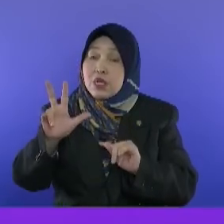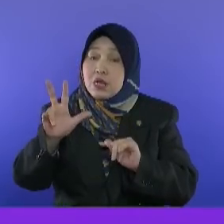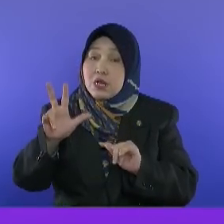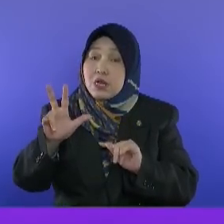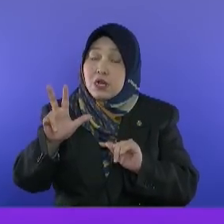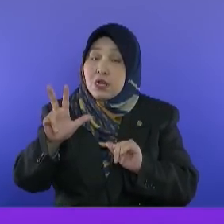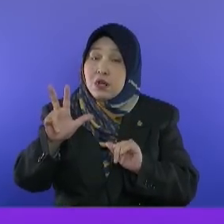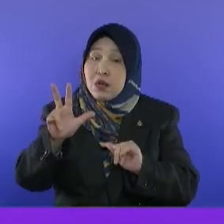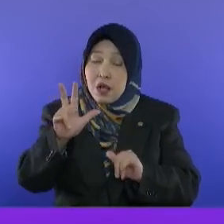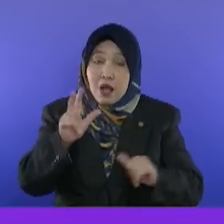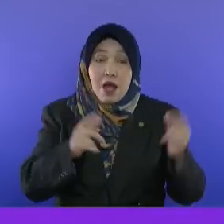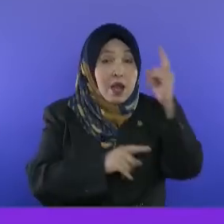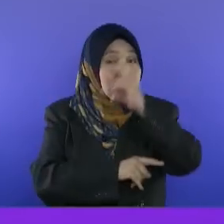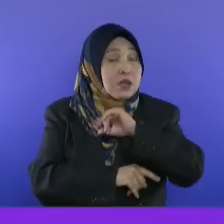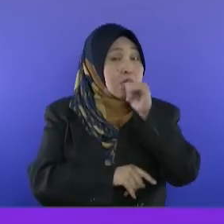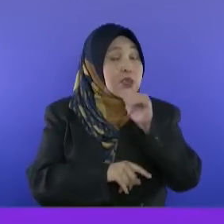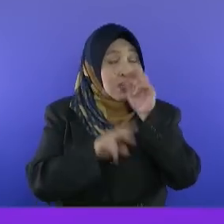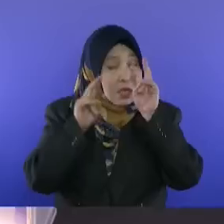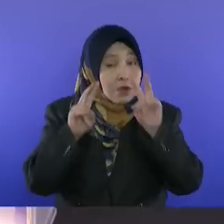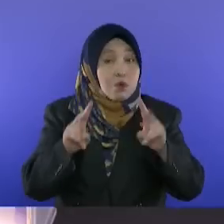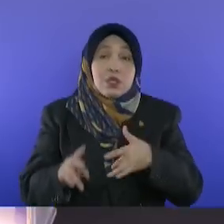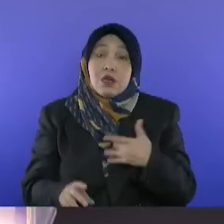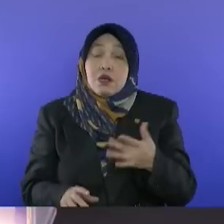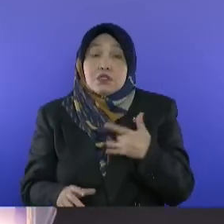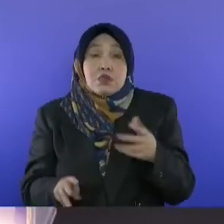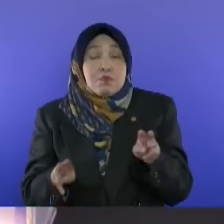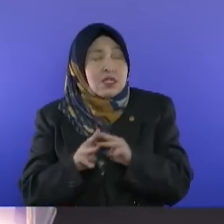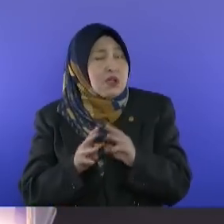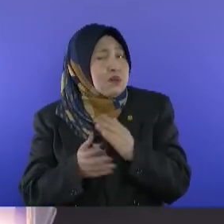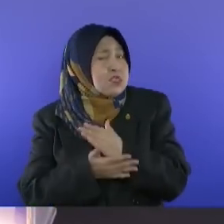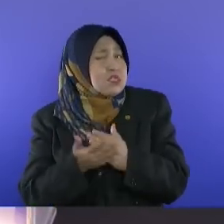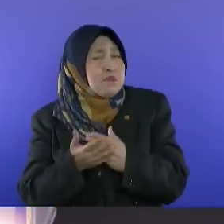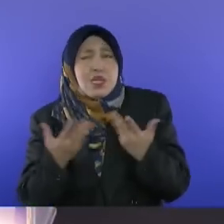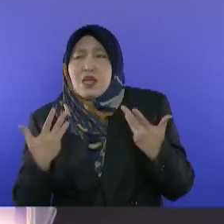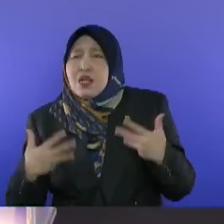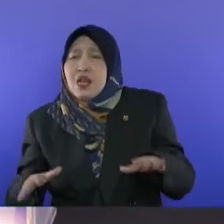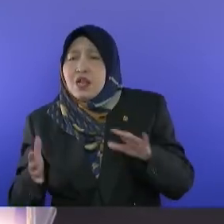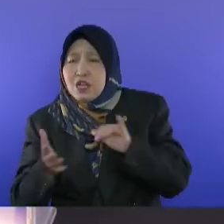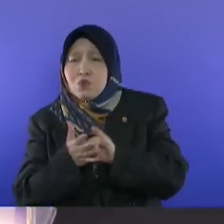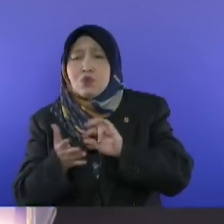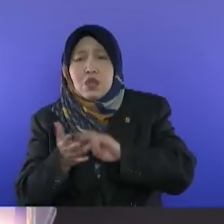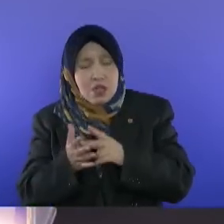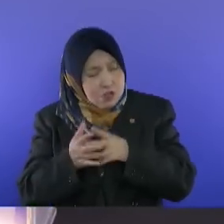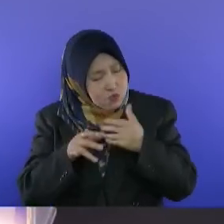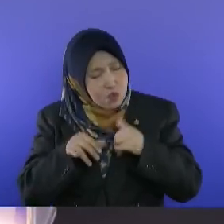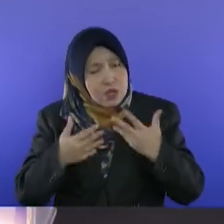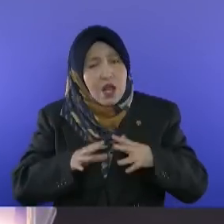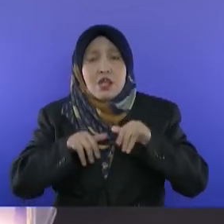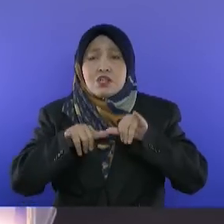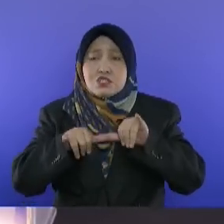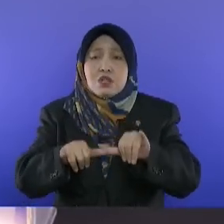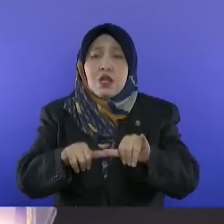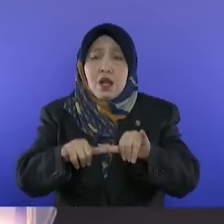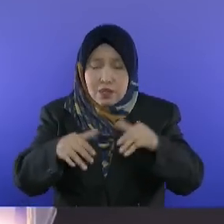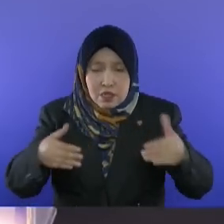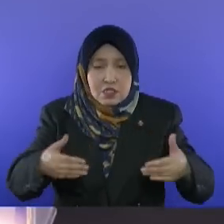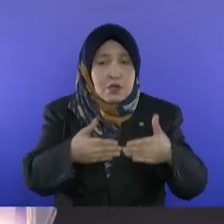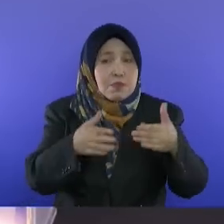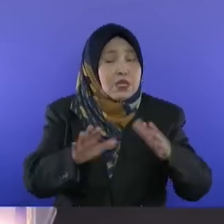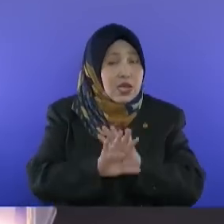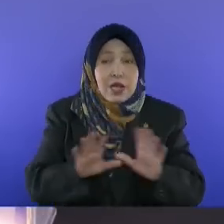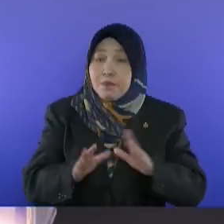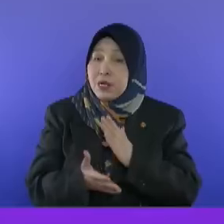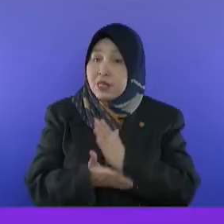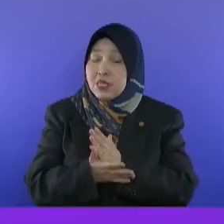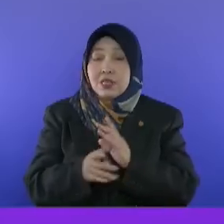tuh ataupun tiga lagi semacam ada sesuatu yang hilang Nah itu tandanya sudah Istiqomah itu jangan pula